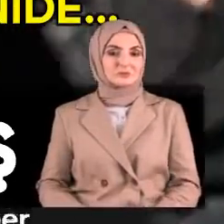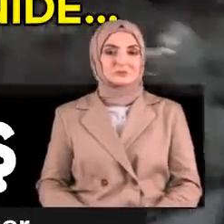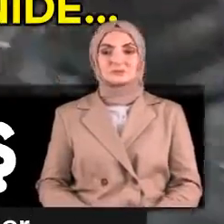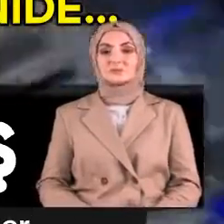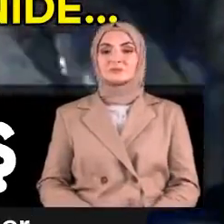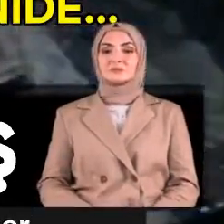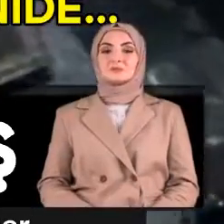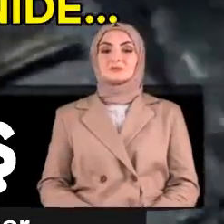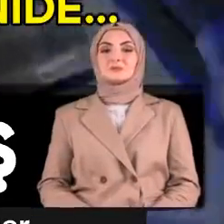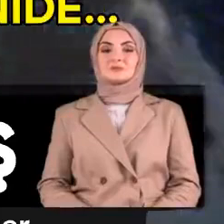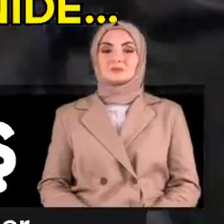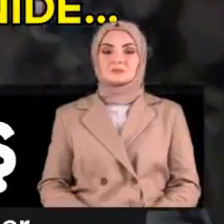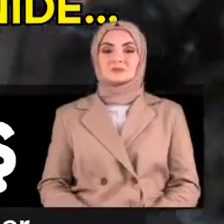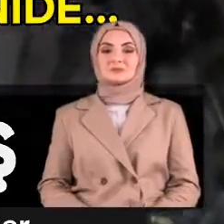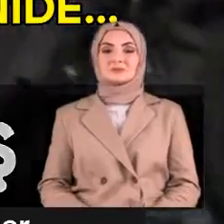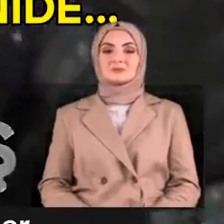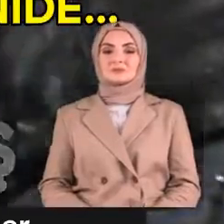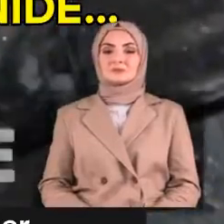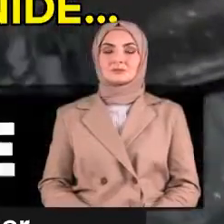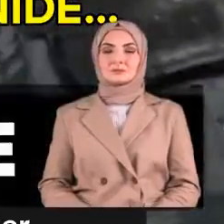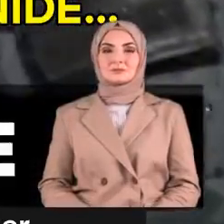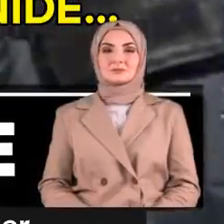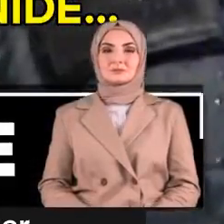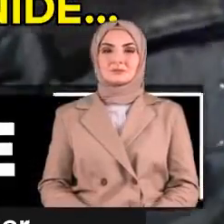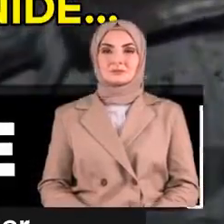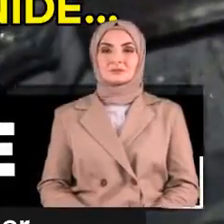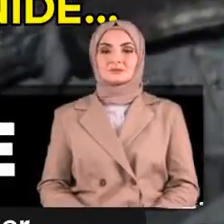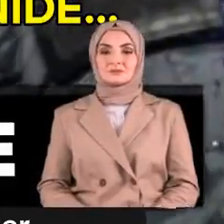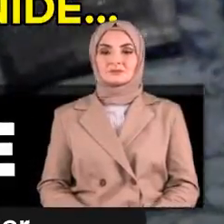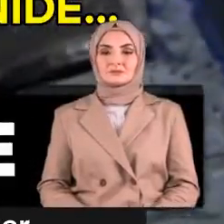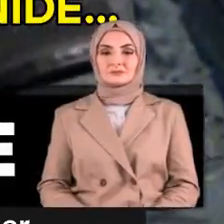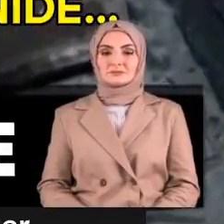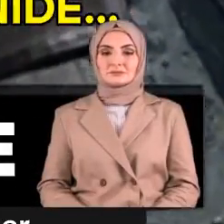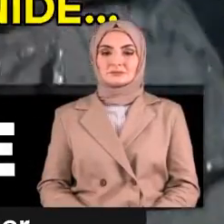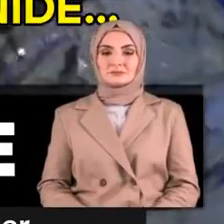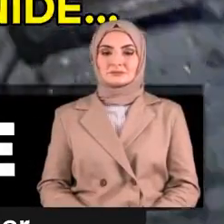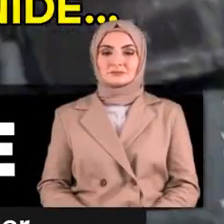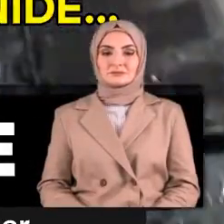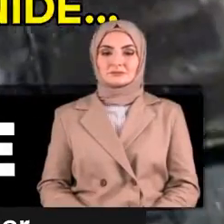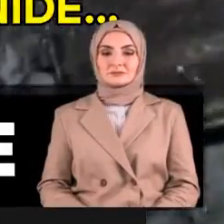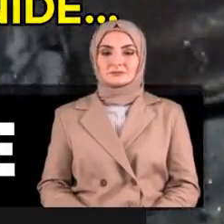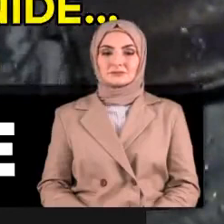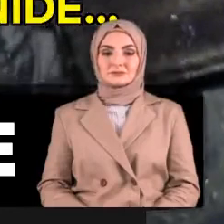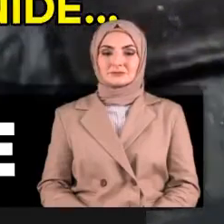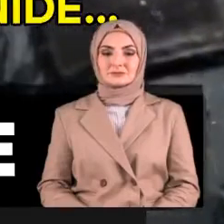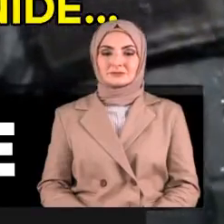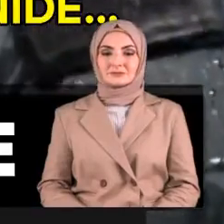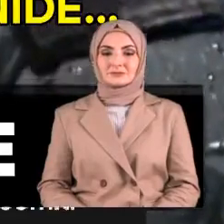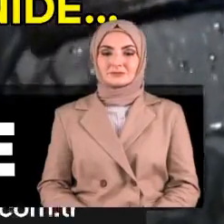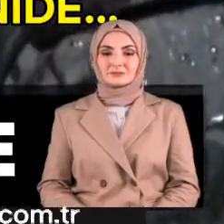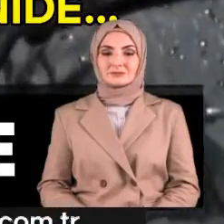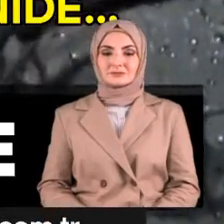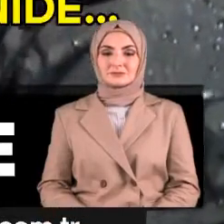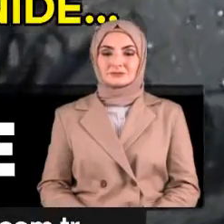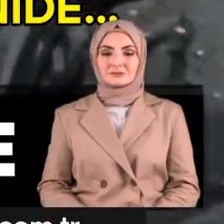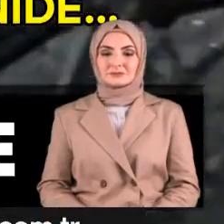olsun. Polisimizden. Ah, Allah razı olsun devletimizden.